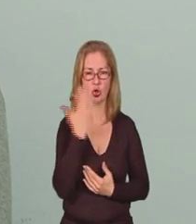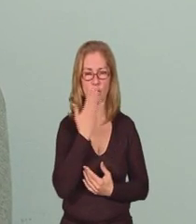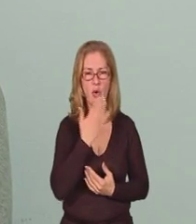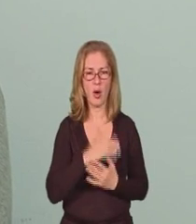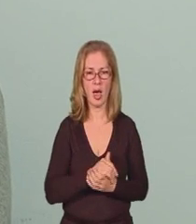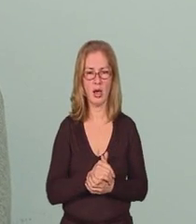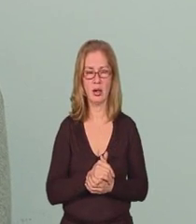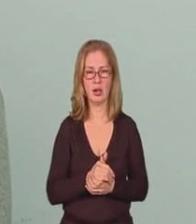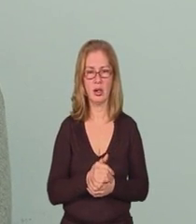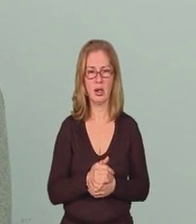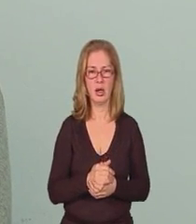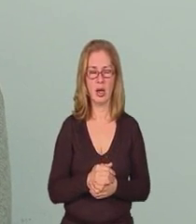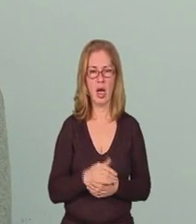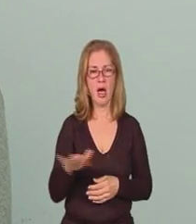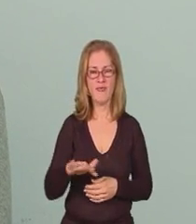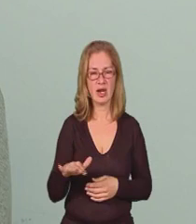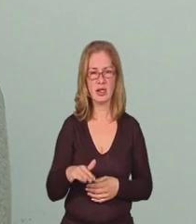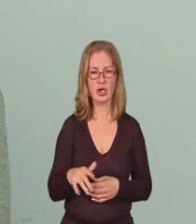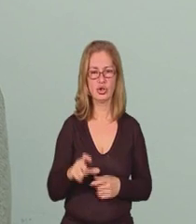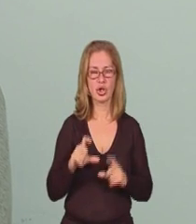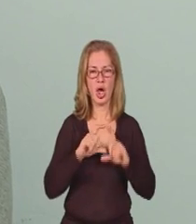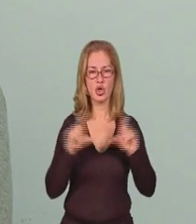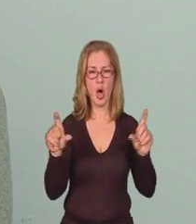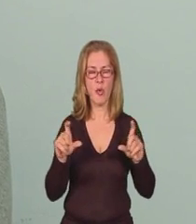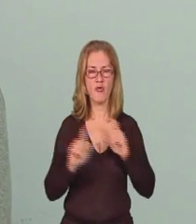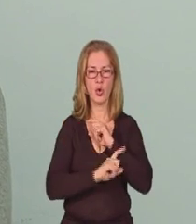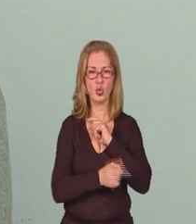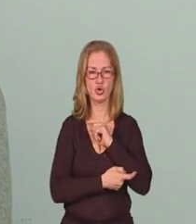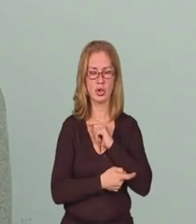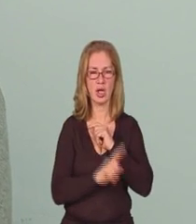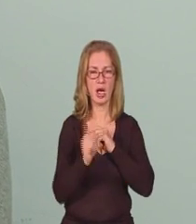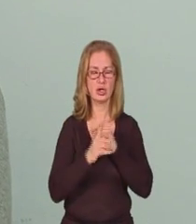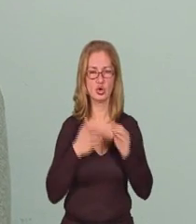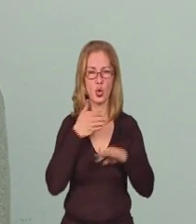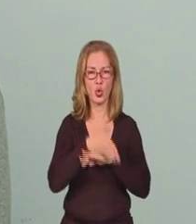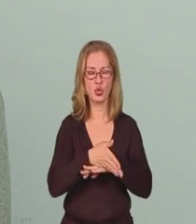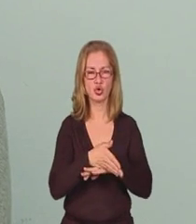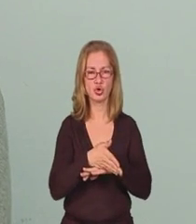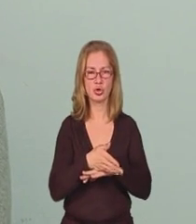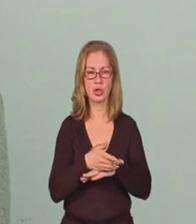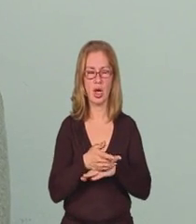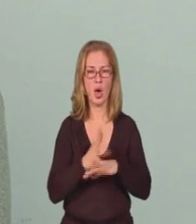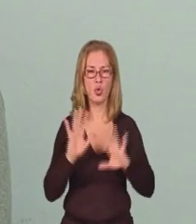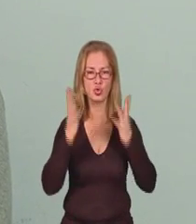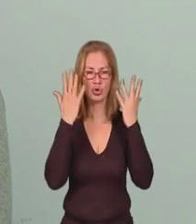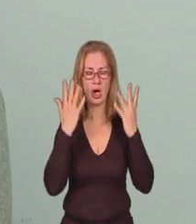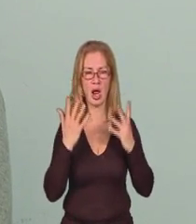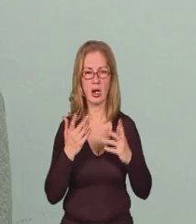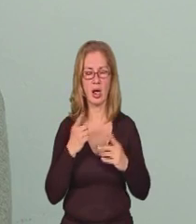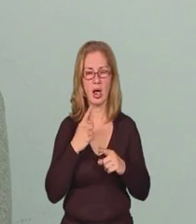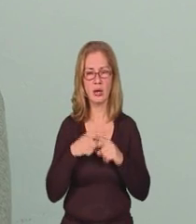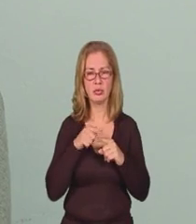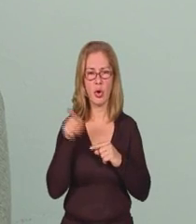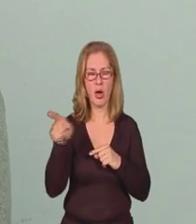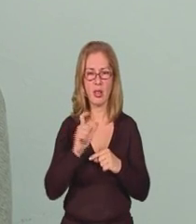škola. Hoću da kažem da vrtići, domovi učenika nisu ušli u štrajk i to je preporuka jer oni